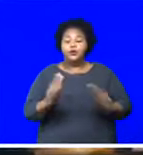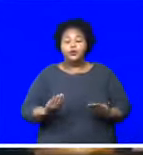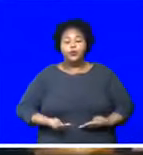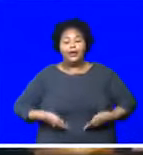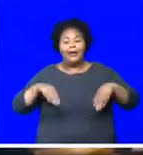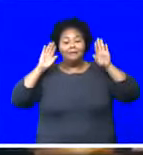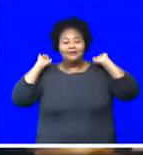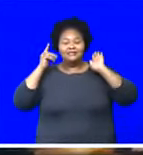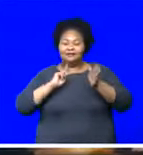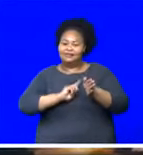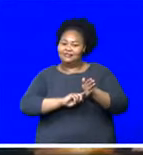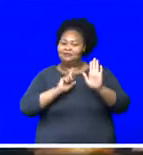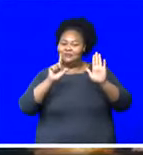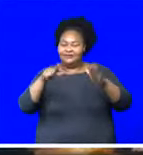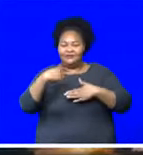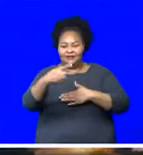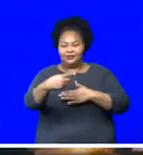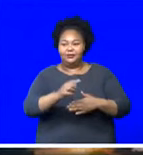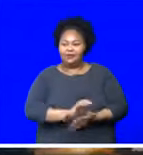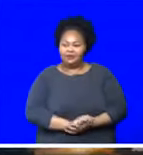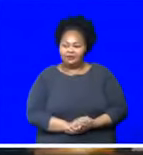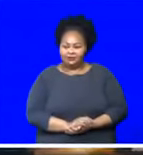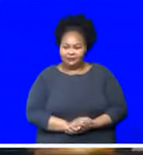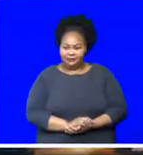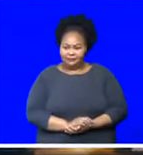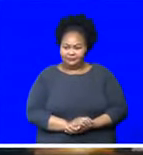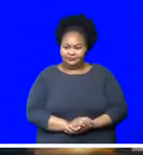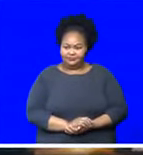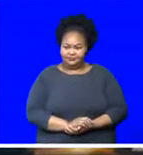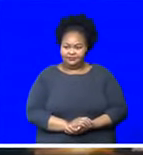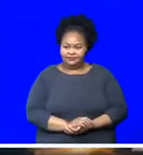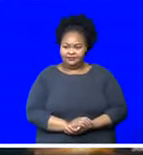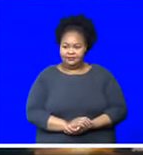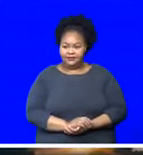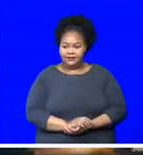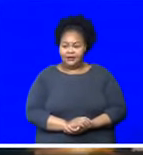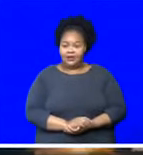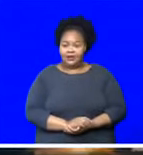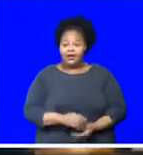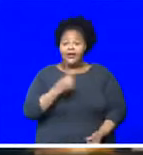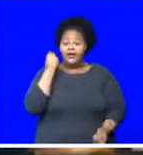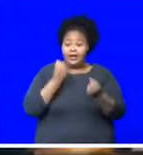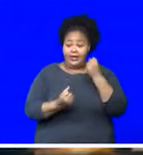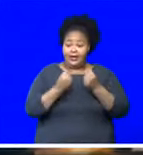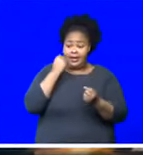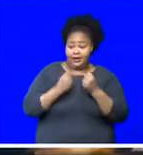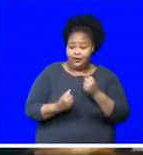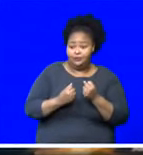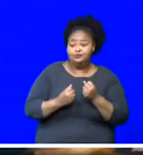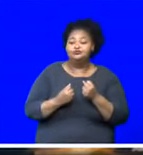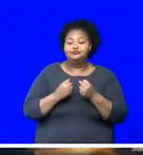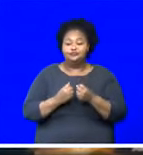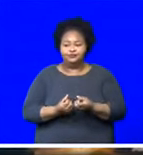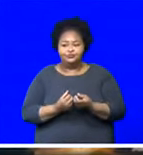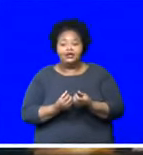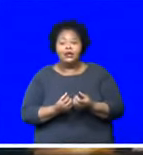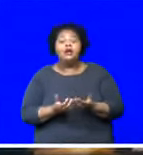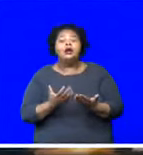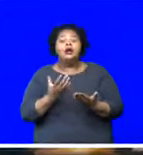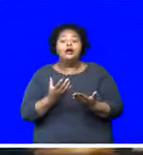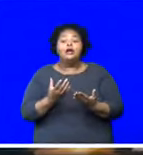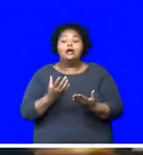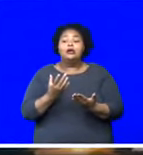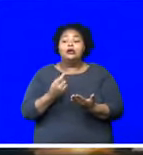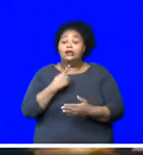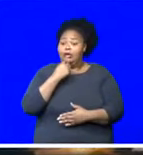Asiphinde sikwamukele ingwane lomuhle sichubeka nato Tindzaba. Inganelo seyijube ukuthi kutuya kwelicala lebasula lababili lekubulala kucalele